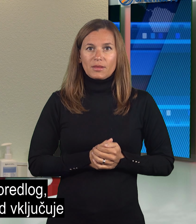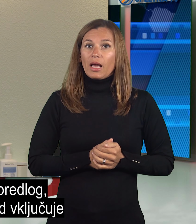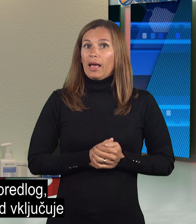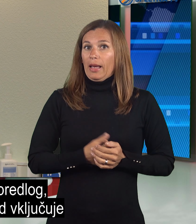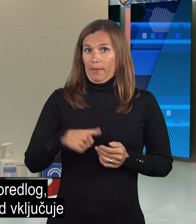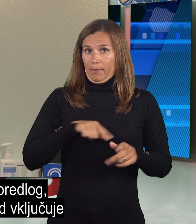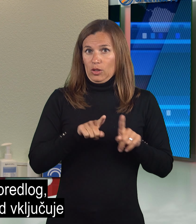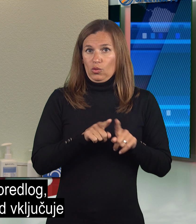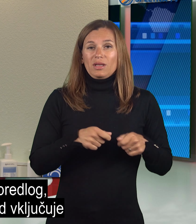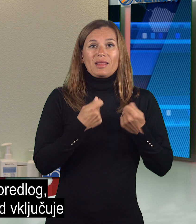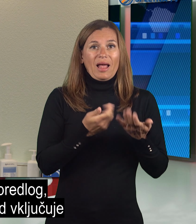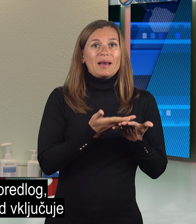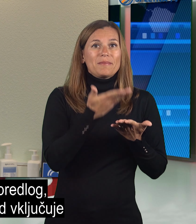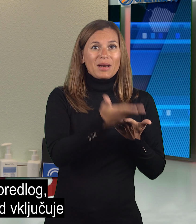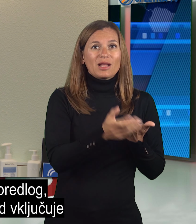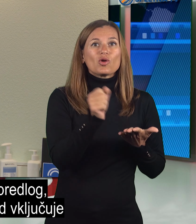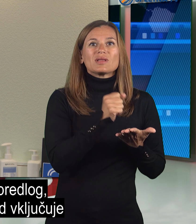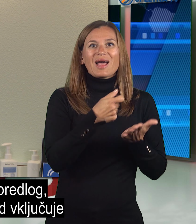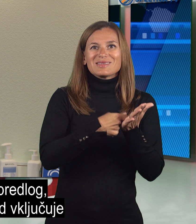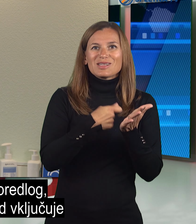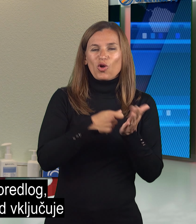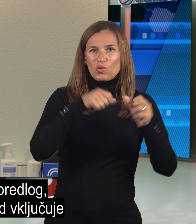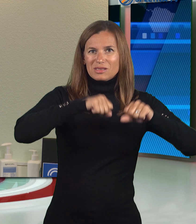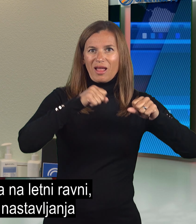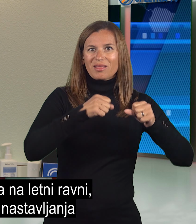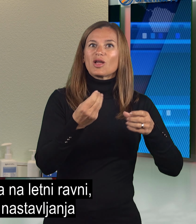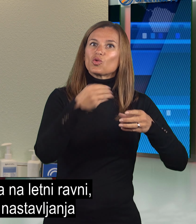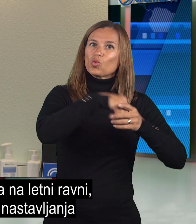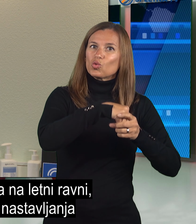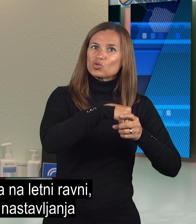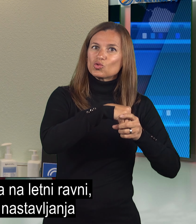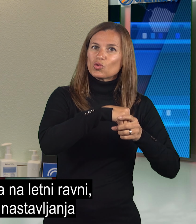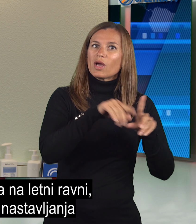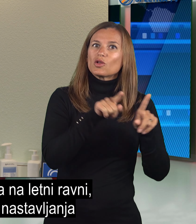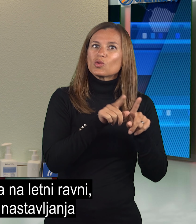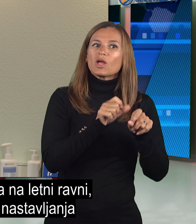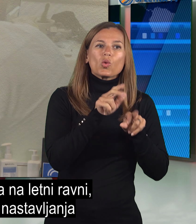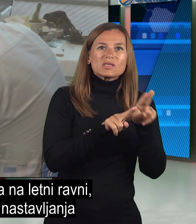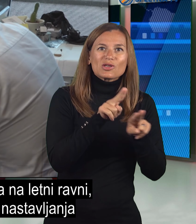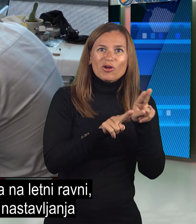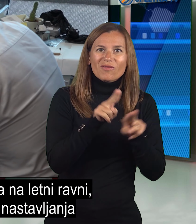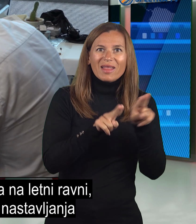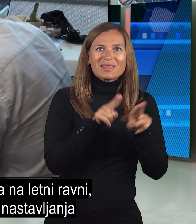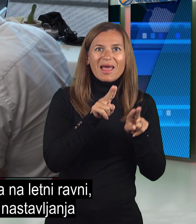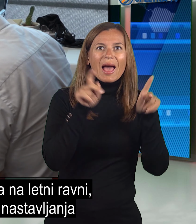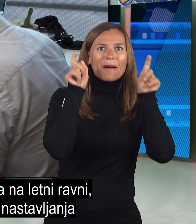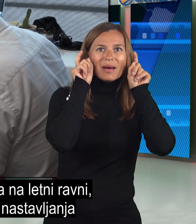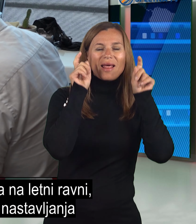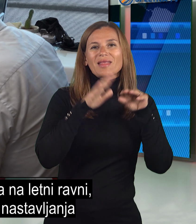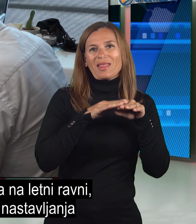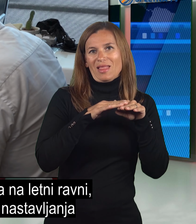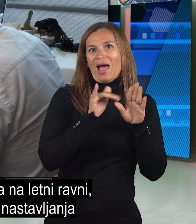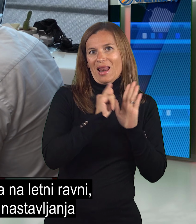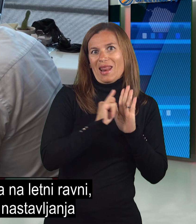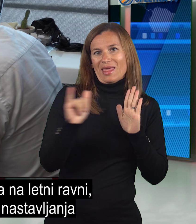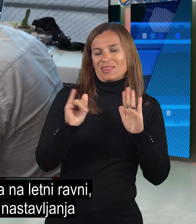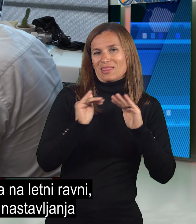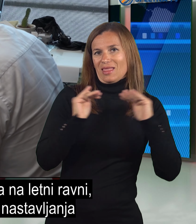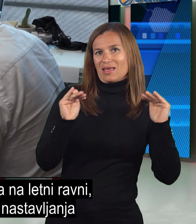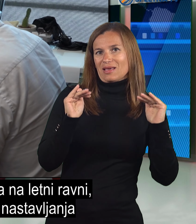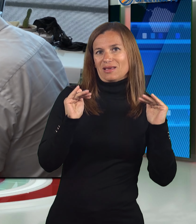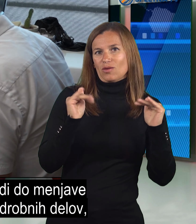Podali smo tudi predlog, da cenovni standard vključuje tudi vzdrževanje aparata na letni ravni, in sicer to